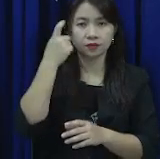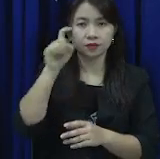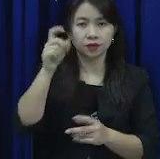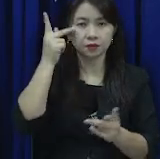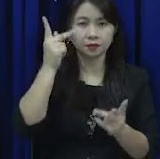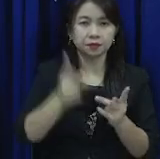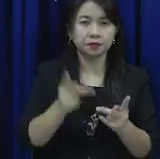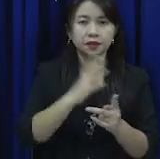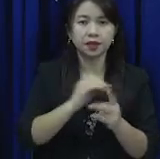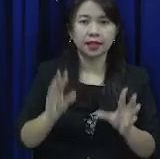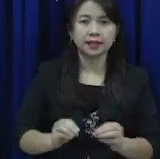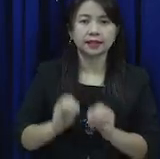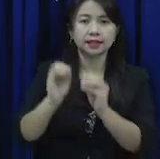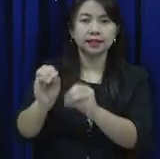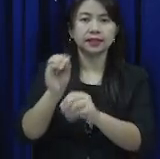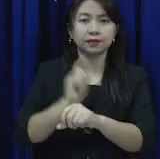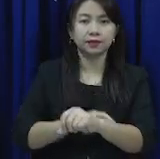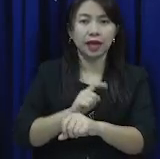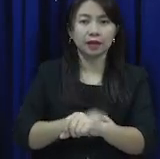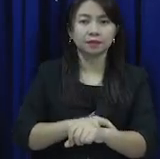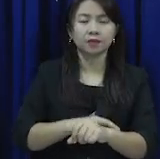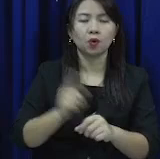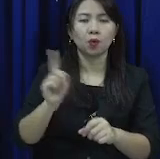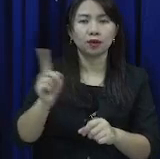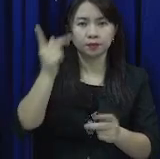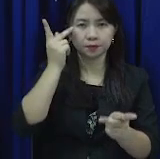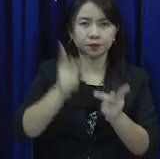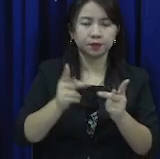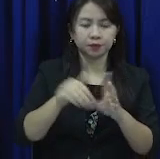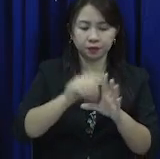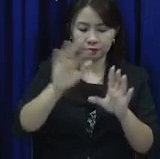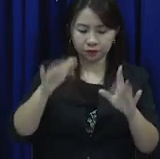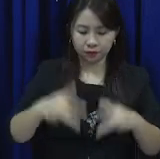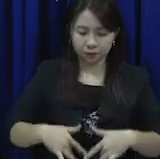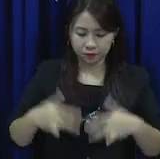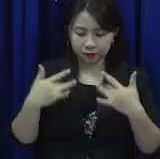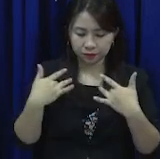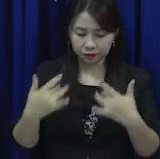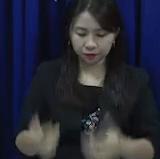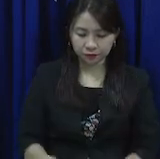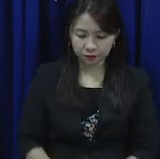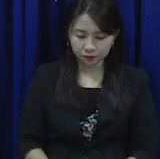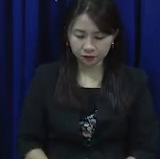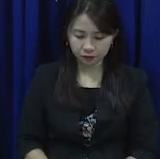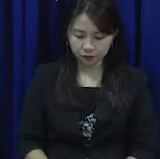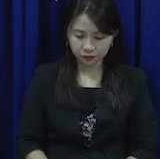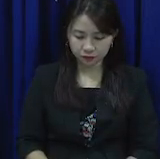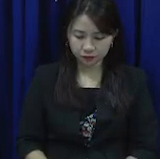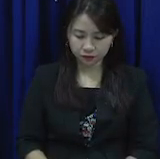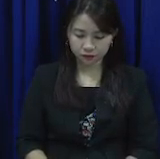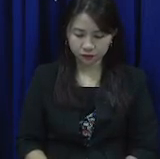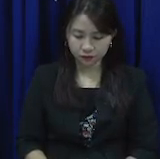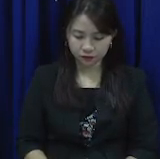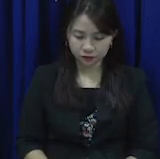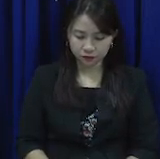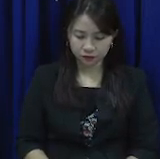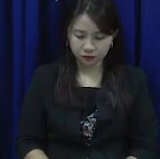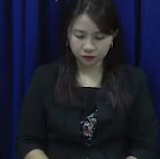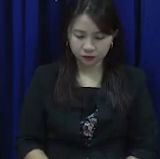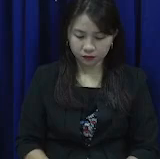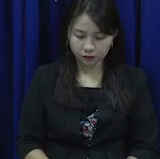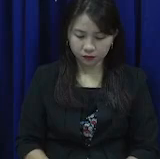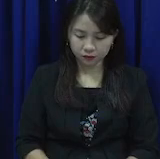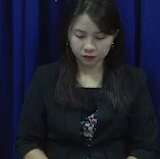ng investment ay yung purpose ng buhay ninyo right right you see that yan ang pinakaimportante sa lahat Kasi tingnan mo sir